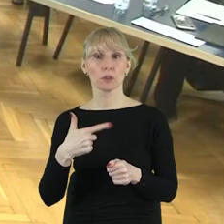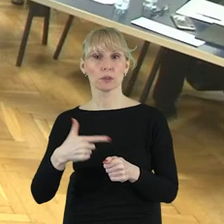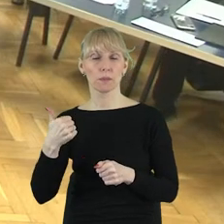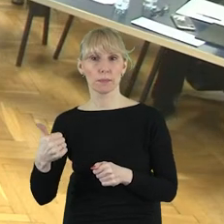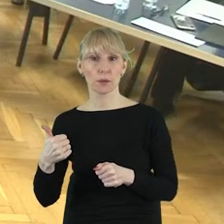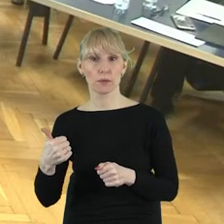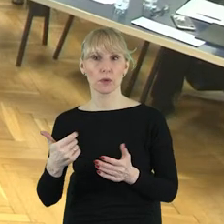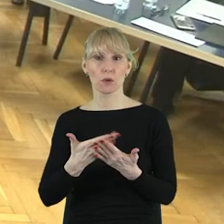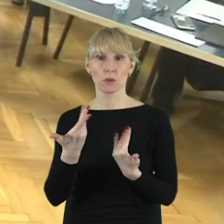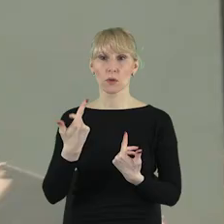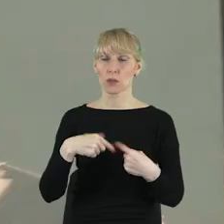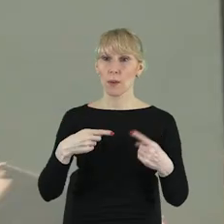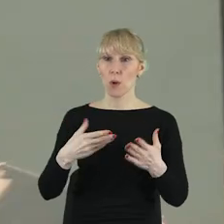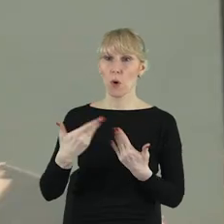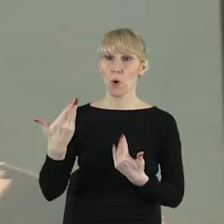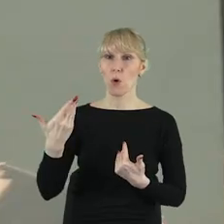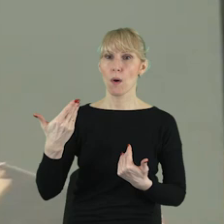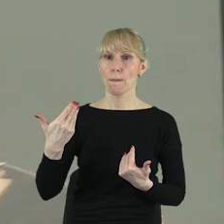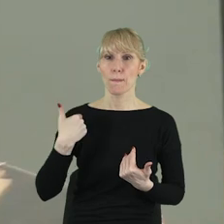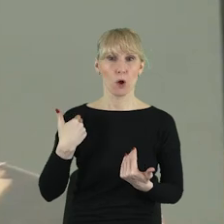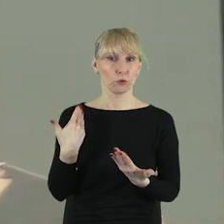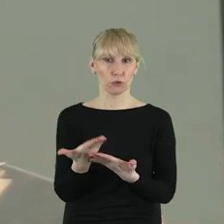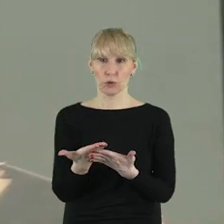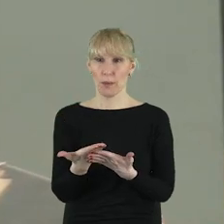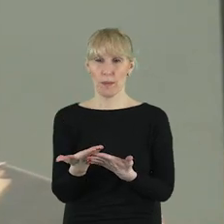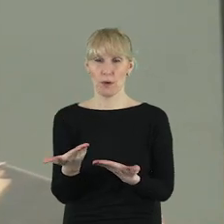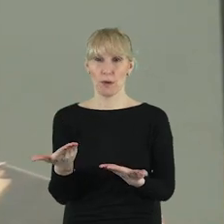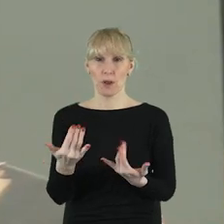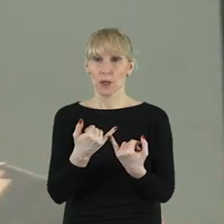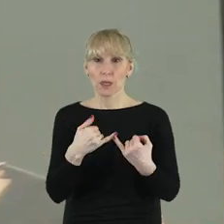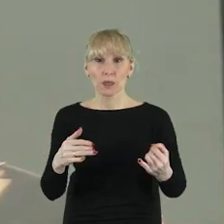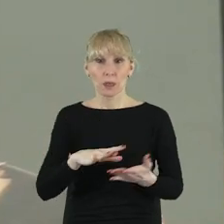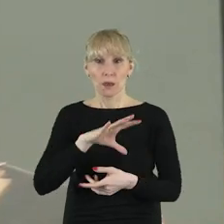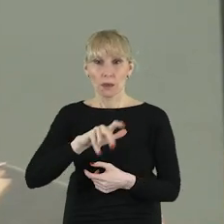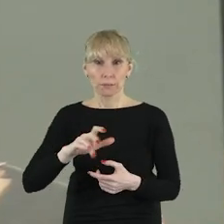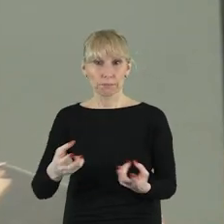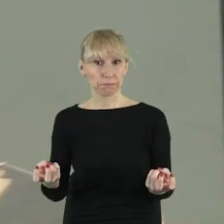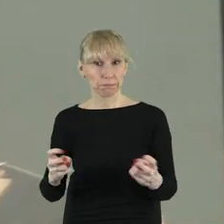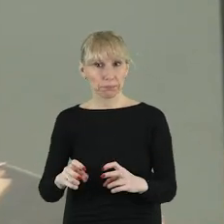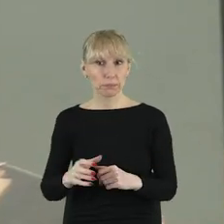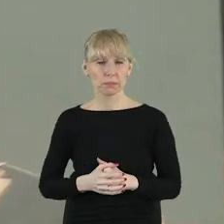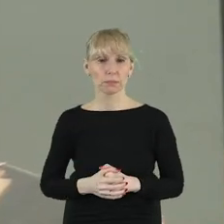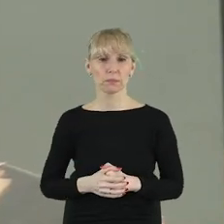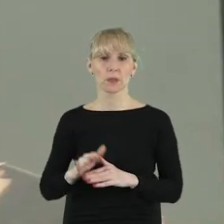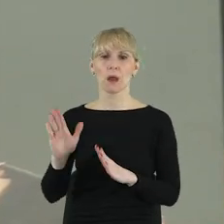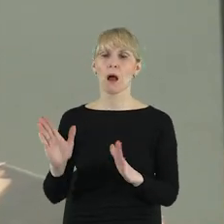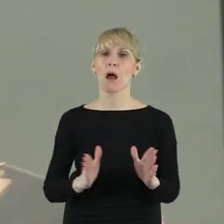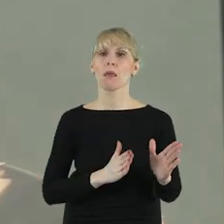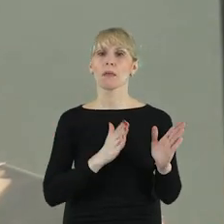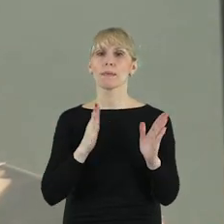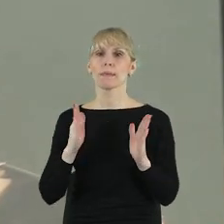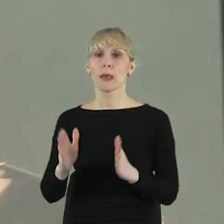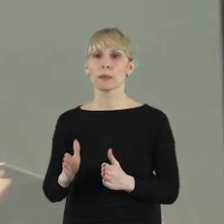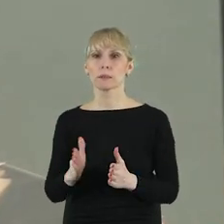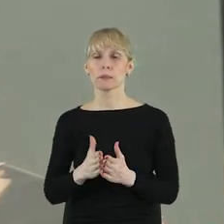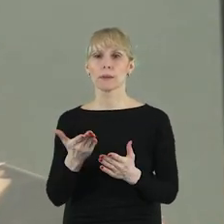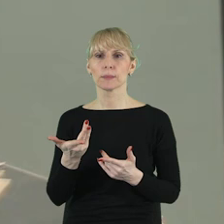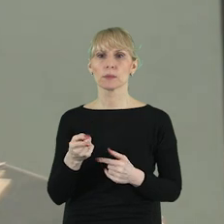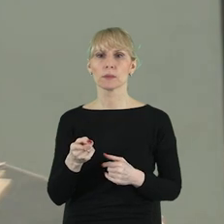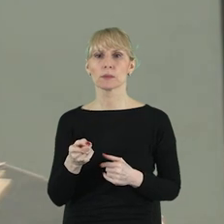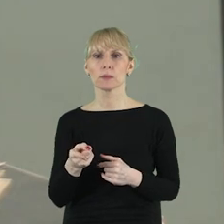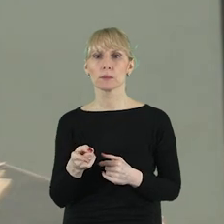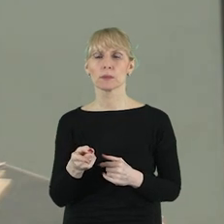albo 2021 nie było potrzeby oddolnej inicjatywy społecznej utworzenia takich organizacji w regionach? Kolejnym aspektem jest brak